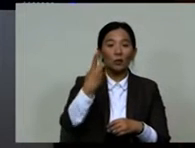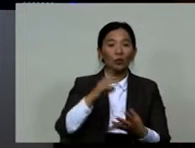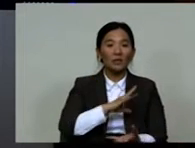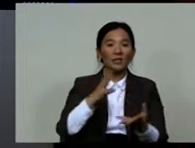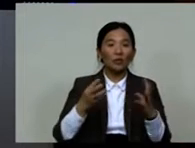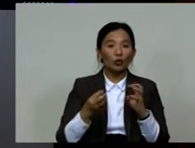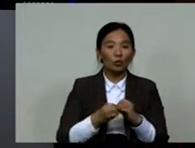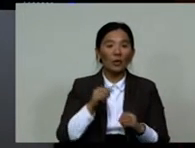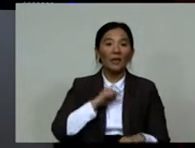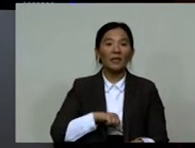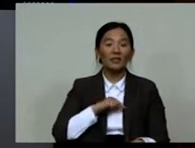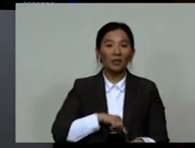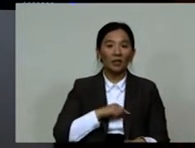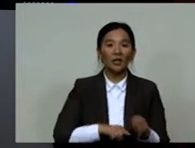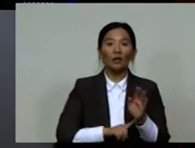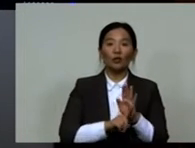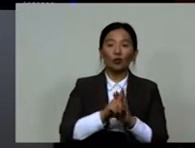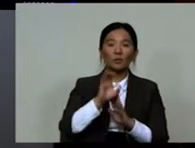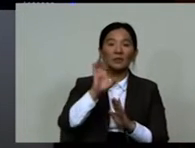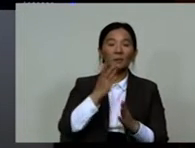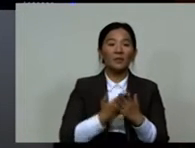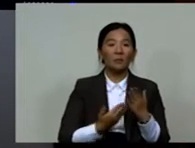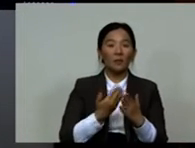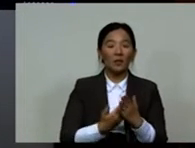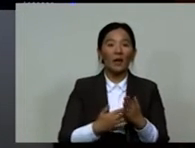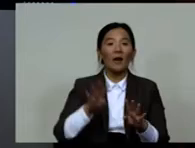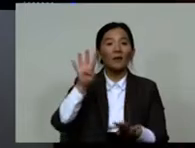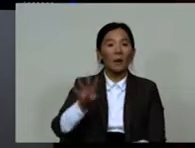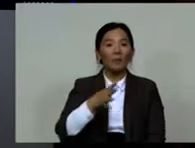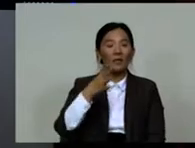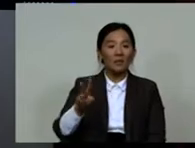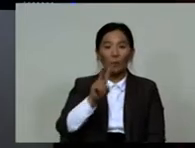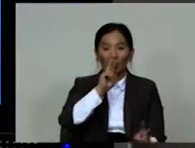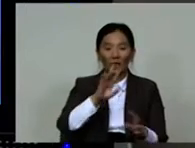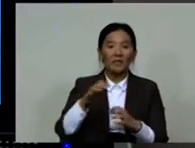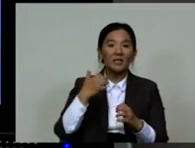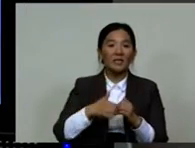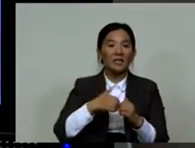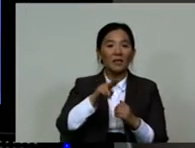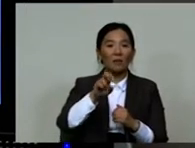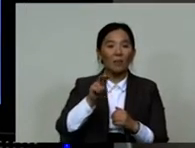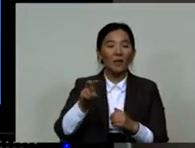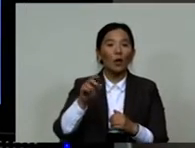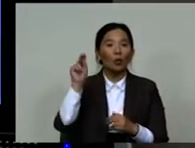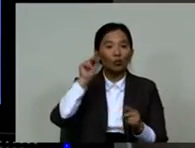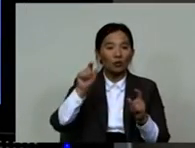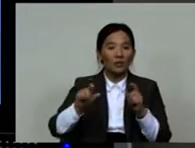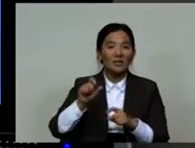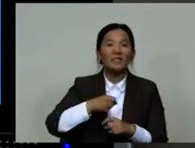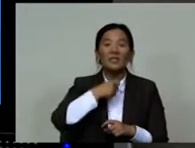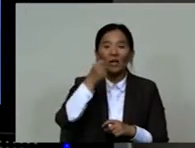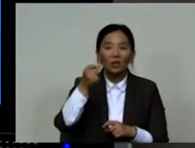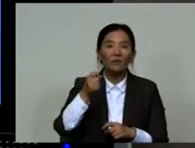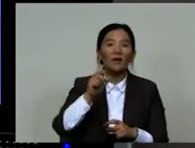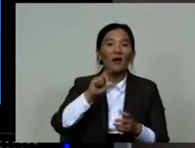статистическую характеристику. Начнем с примера. В таблице показан средний балл учащихся среднего и старшего